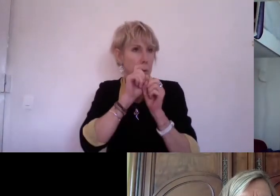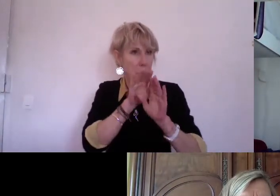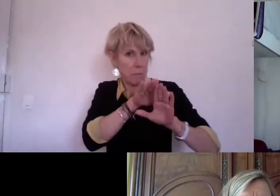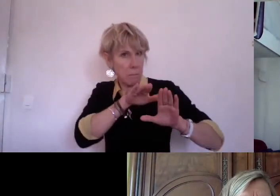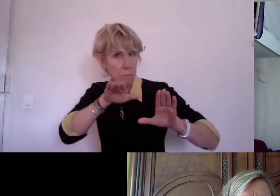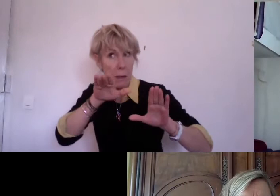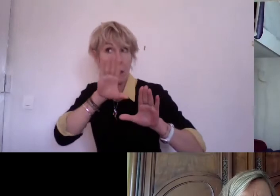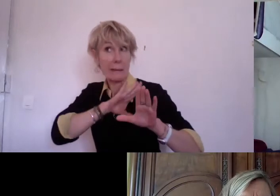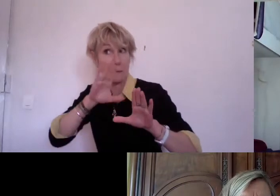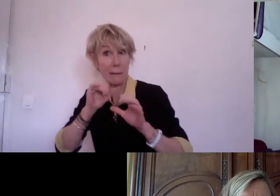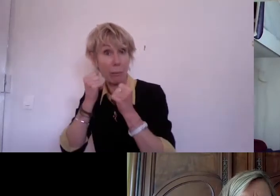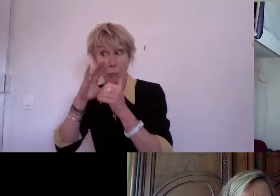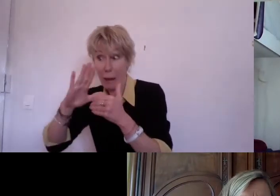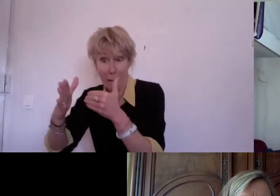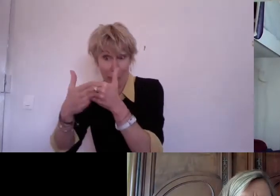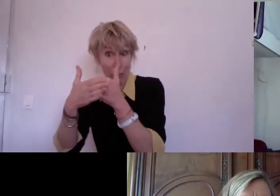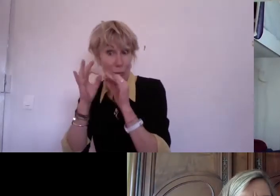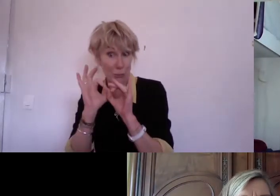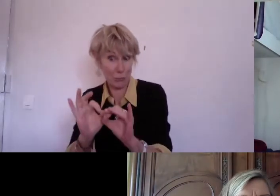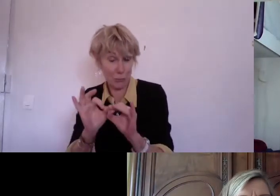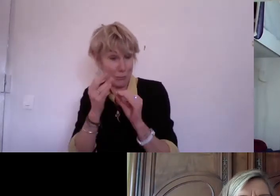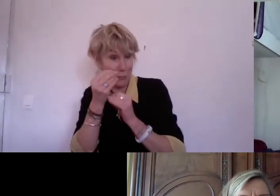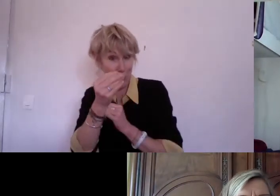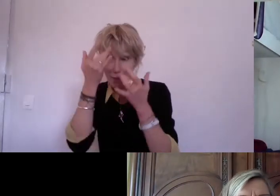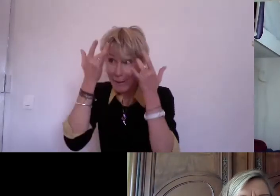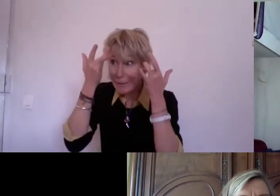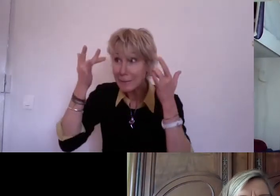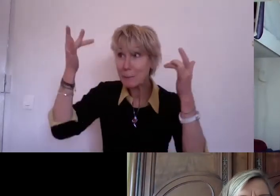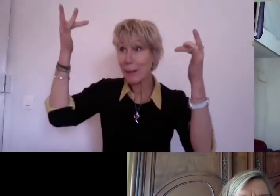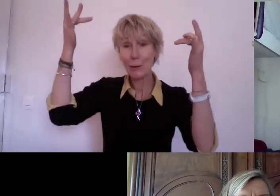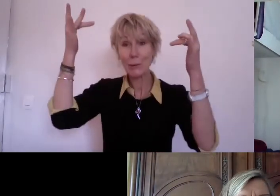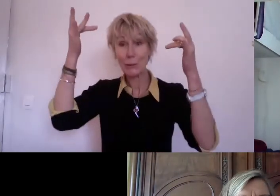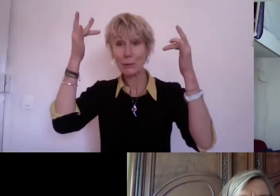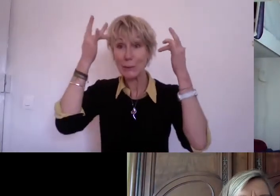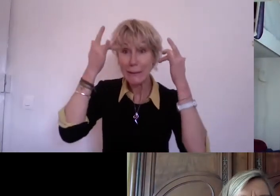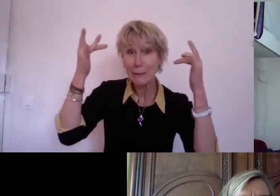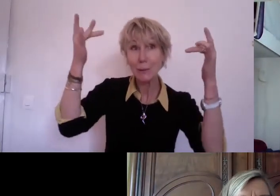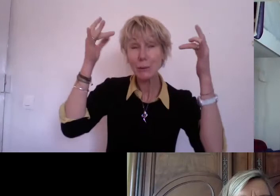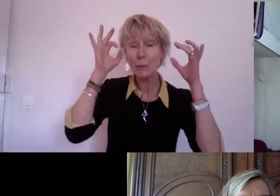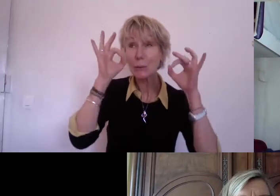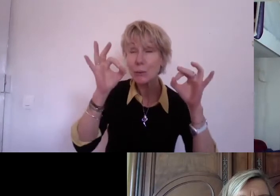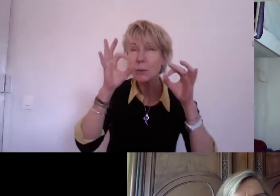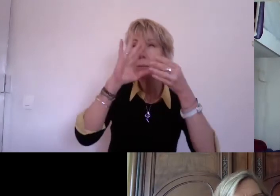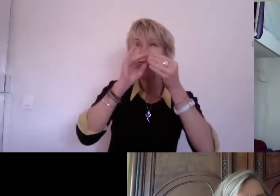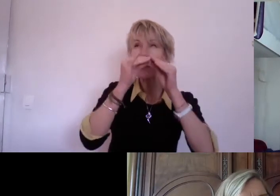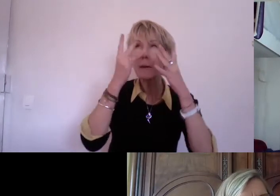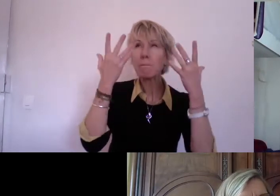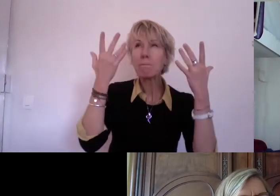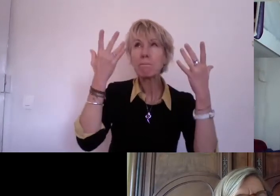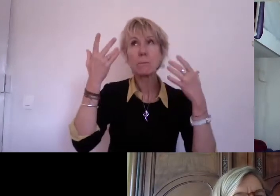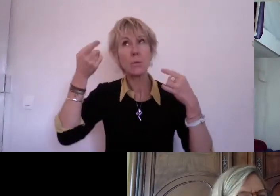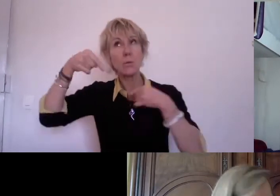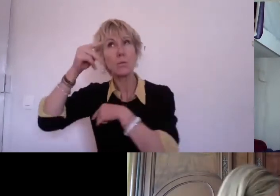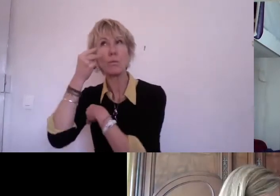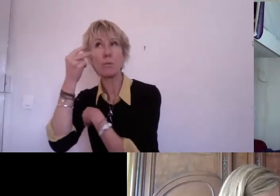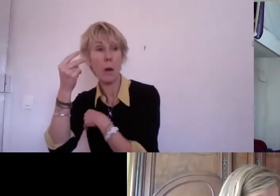essayons d'avoir pour créer une expérience en soi et à la limite s'interroger pour les personnes qui voient, est-ce qu'on va vraiment voir